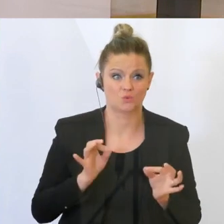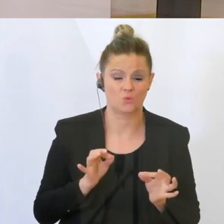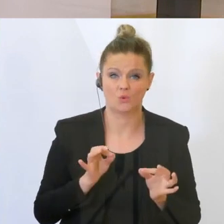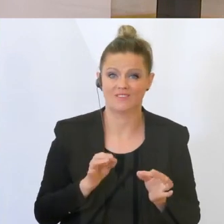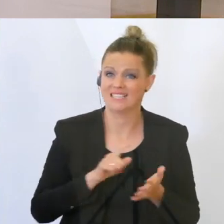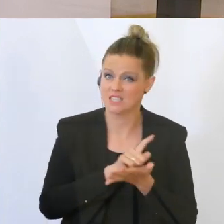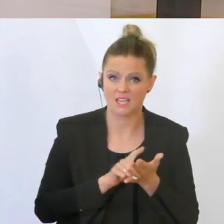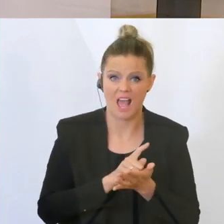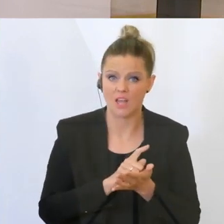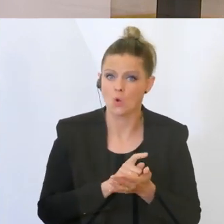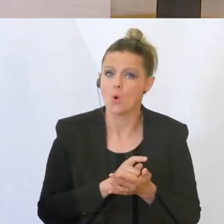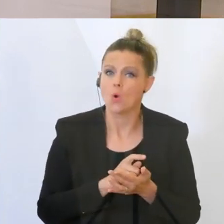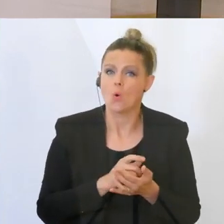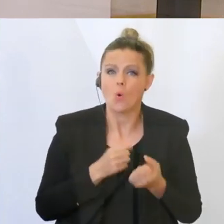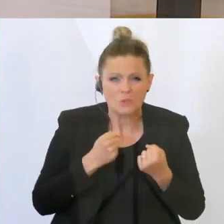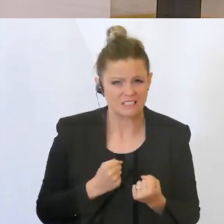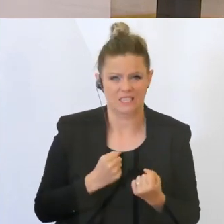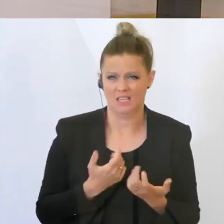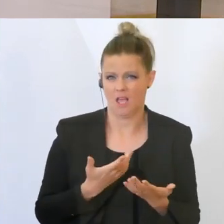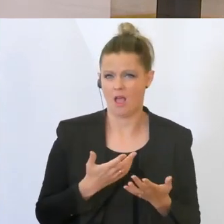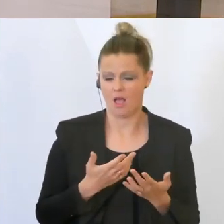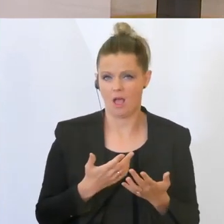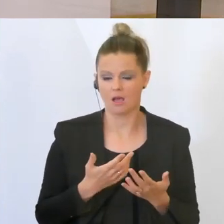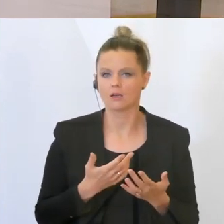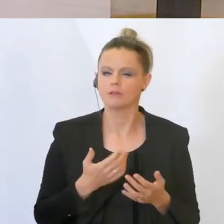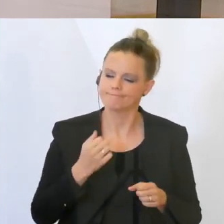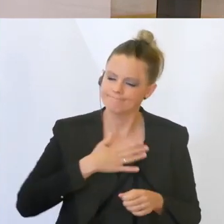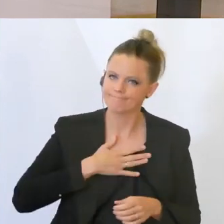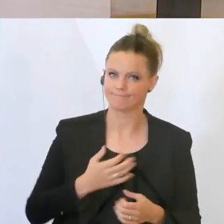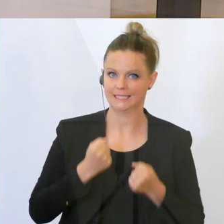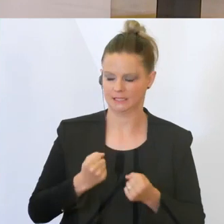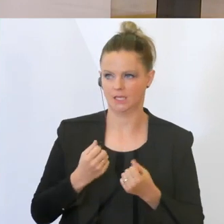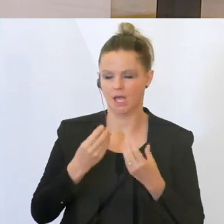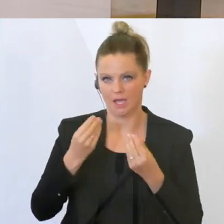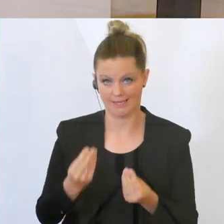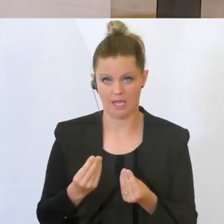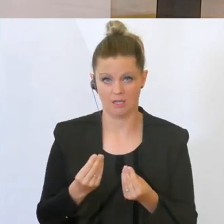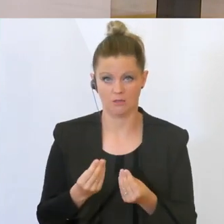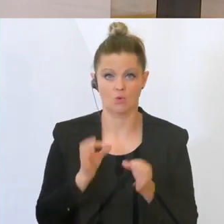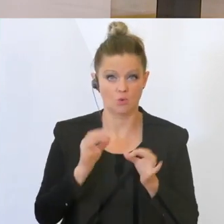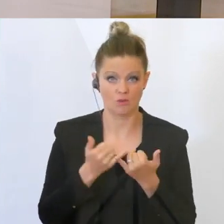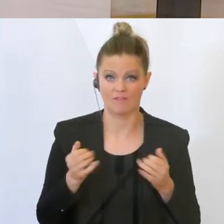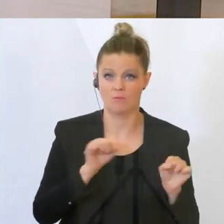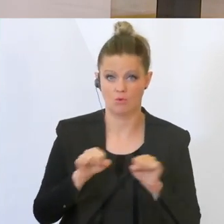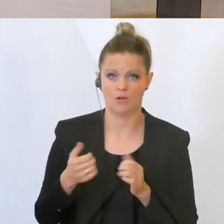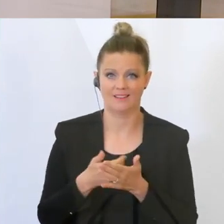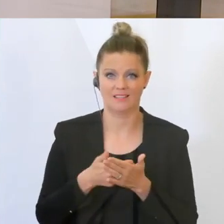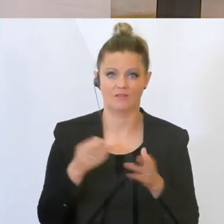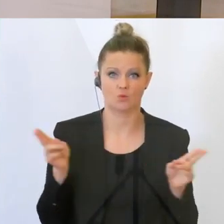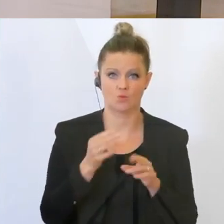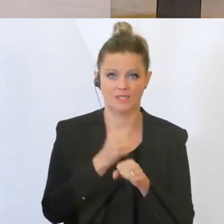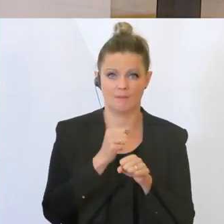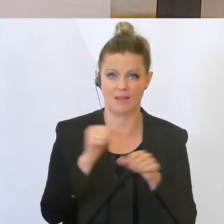unsicheren Zeit für Sicherheit zu sorgen, so gut es geht, und haben das Kurzarbeitmodell